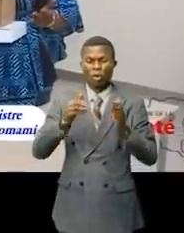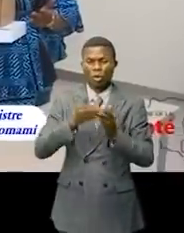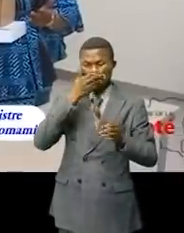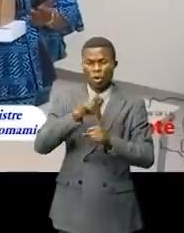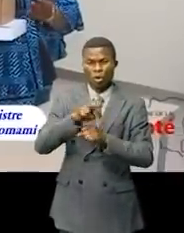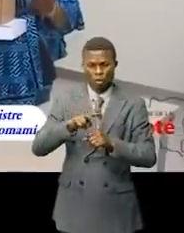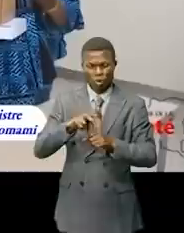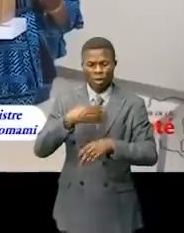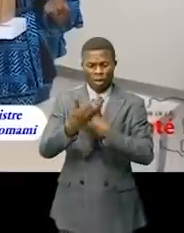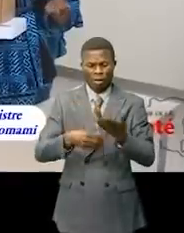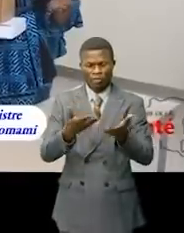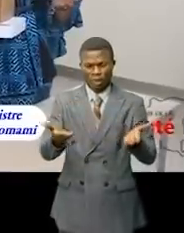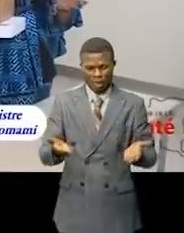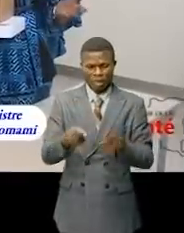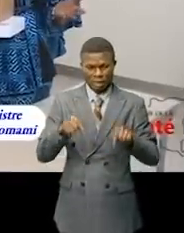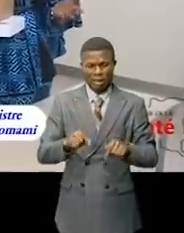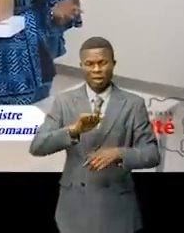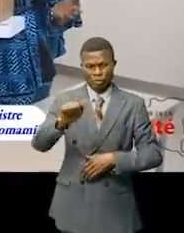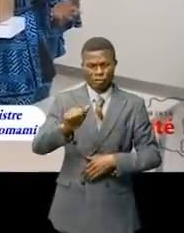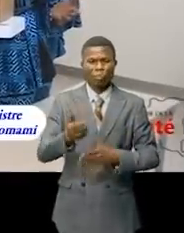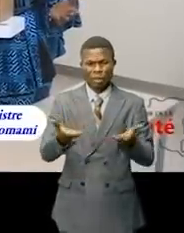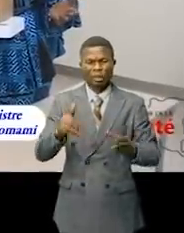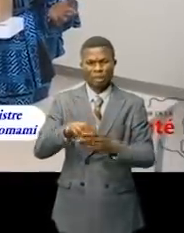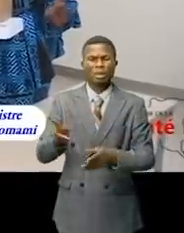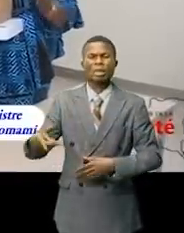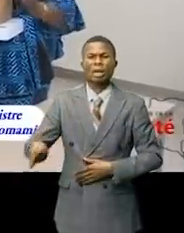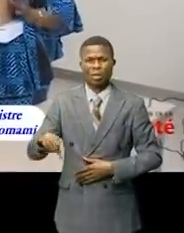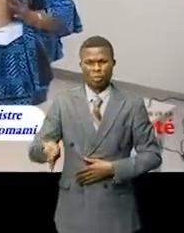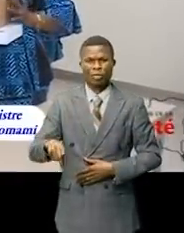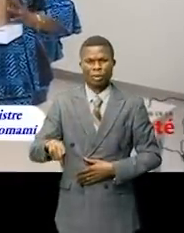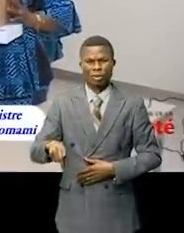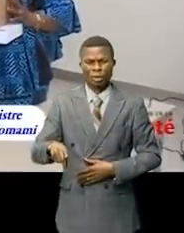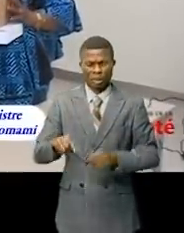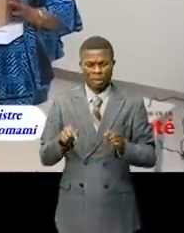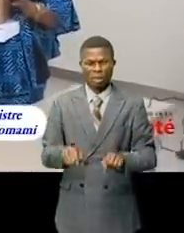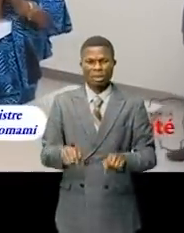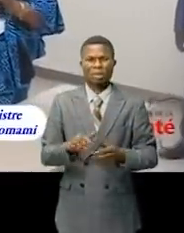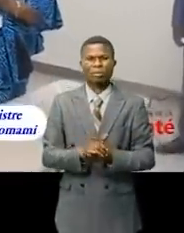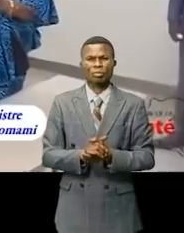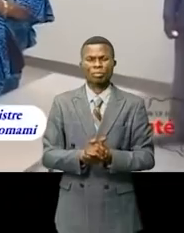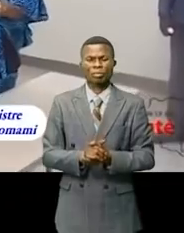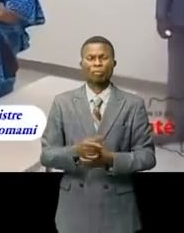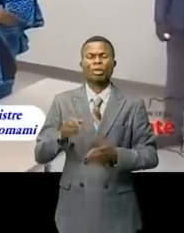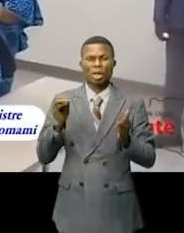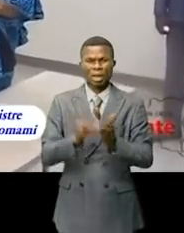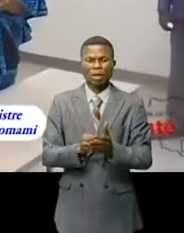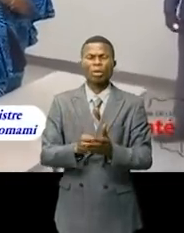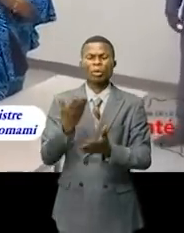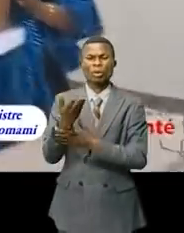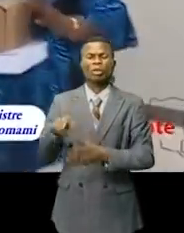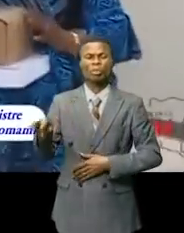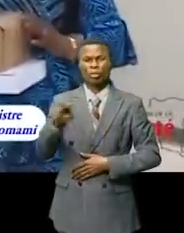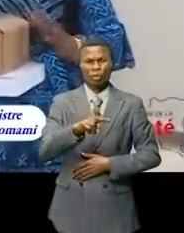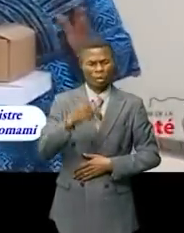la colline et l'examen des serres et nous utilisons peut être est fait et là nous allons vous demander pour